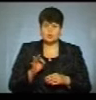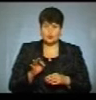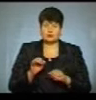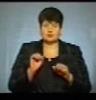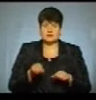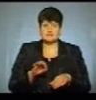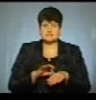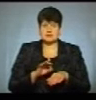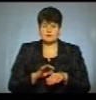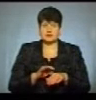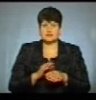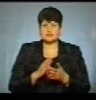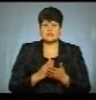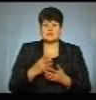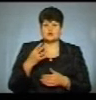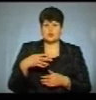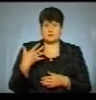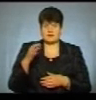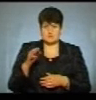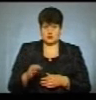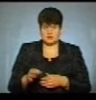захворіти на дифтерію становить 45%.